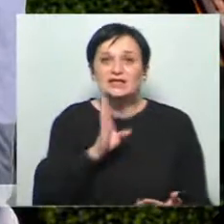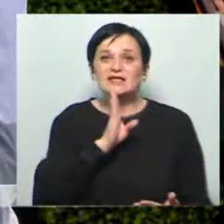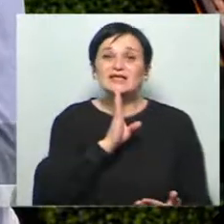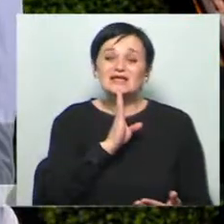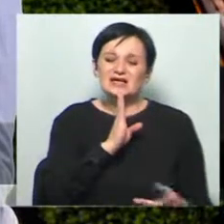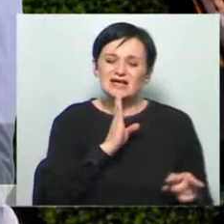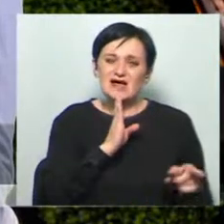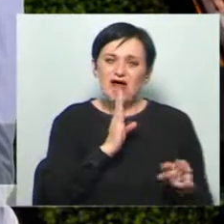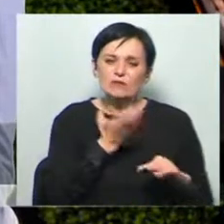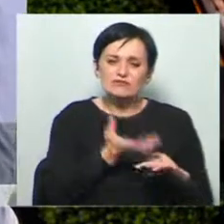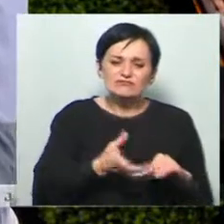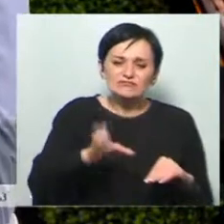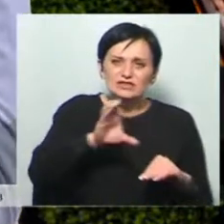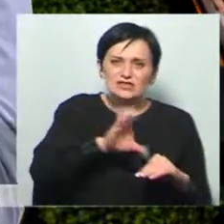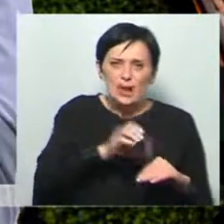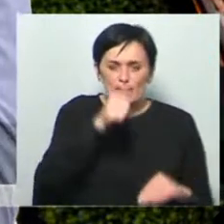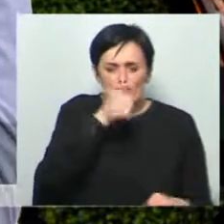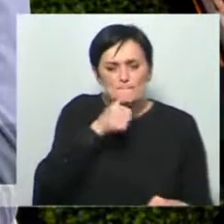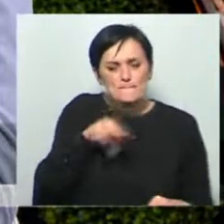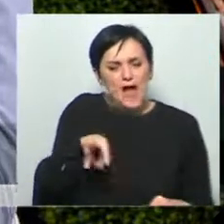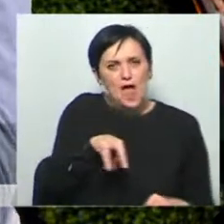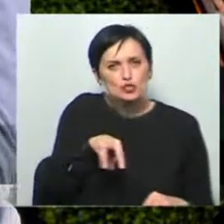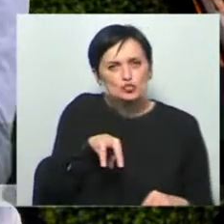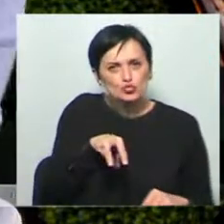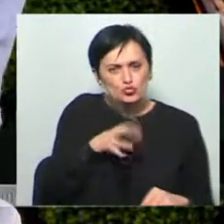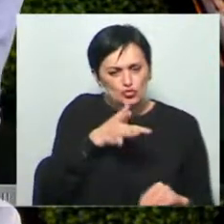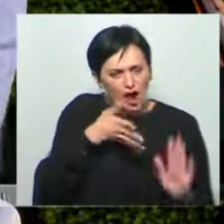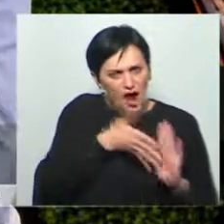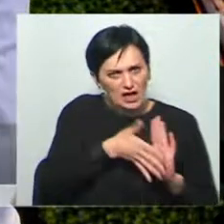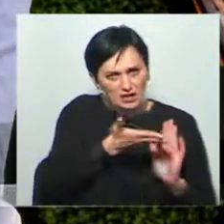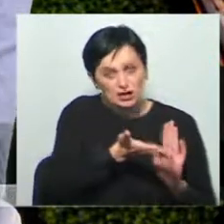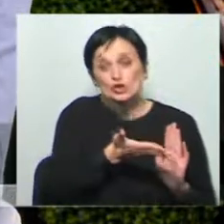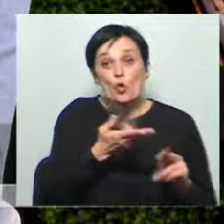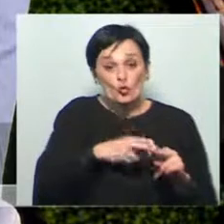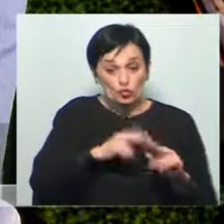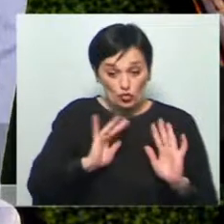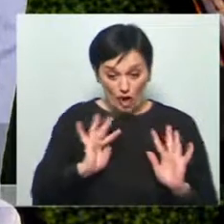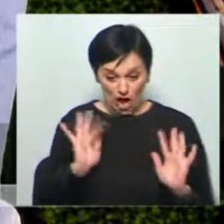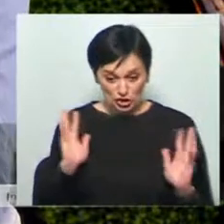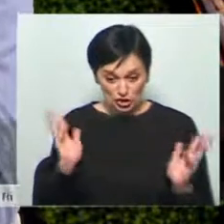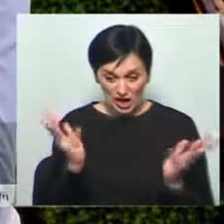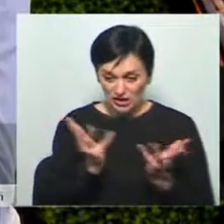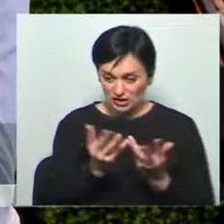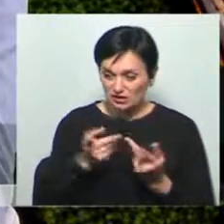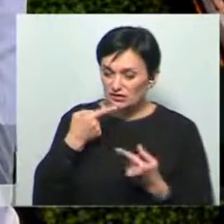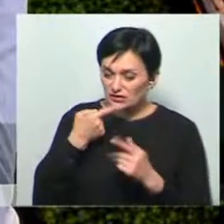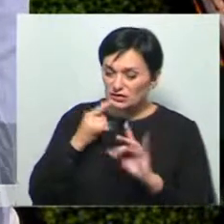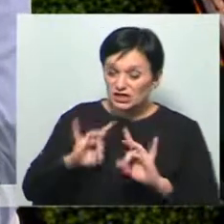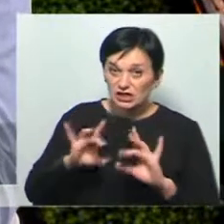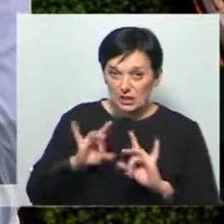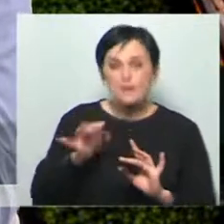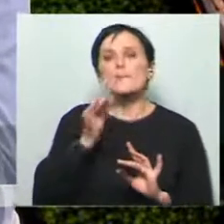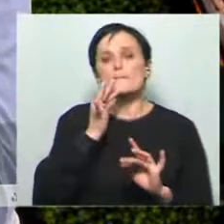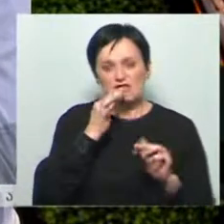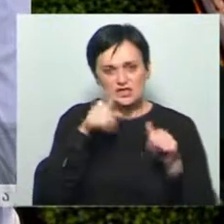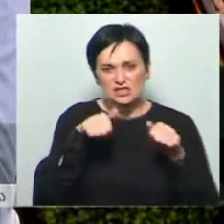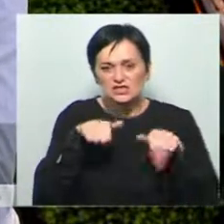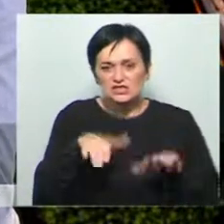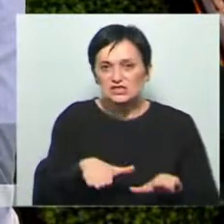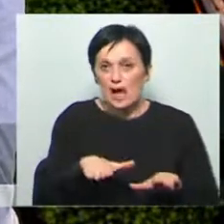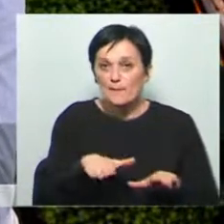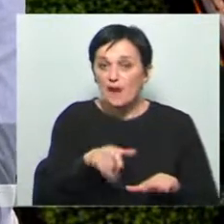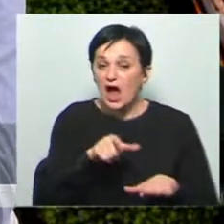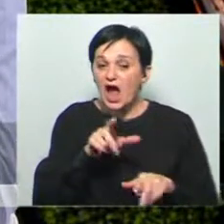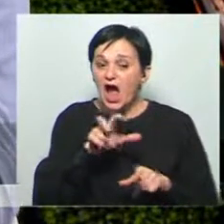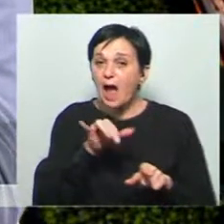ქალბატონის შემთხვევაში ჭარბი სისხლენა მენსტრუაციის დროს. ეს ყველა ფაქტი, როცა თქვათ შეიკრიბება ანამნეზი კარგად, მერე წდება თქვათ წავა თუ